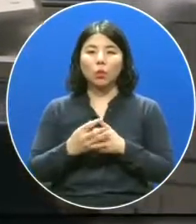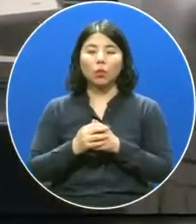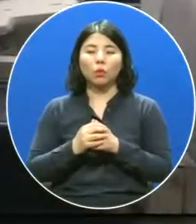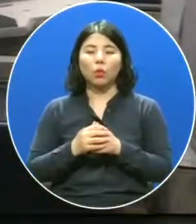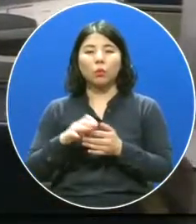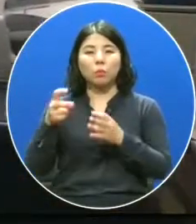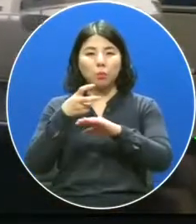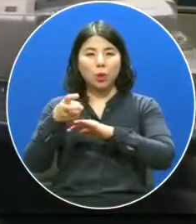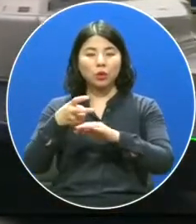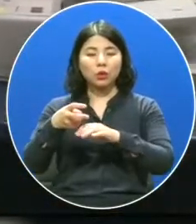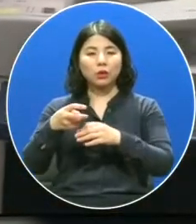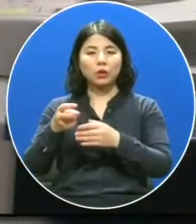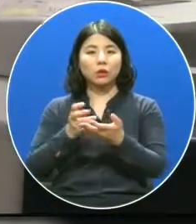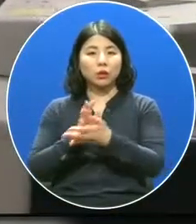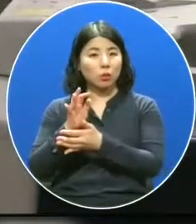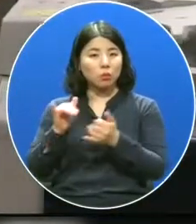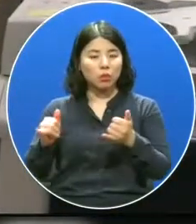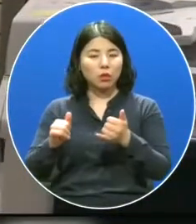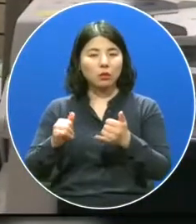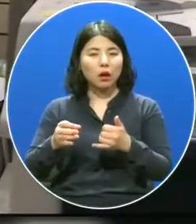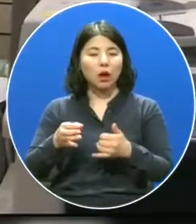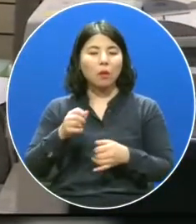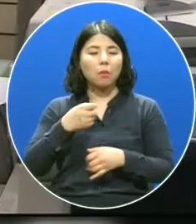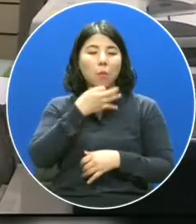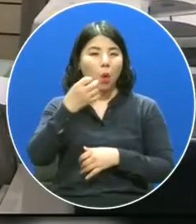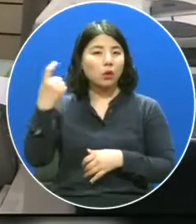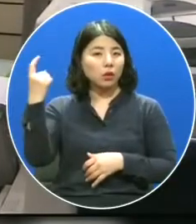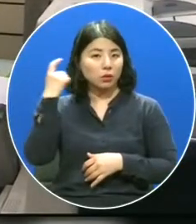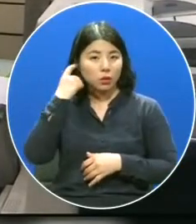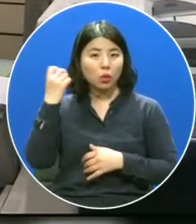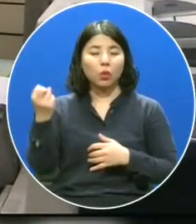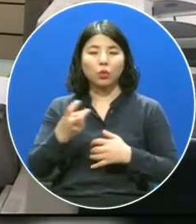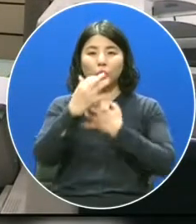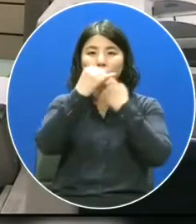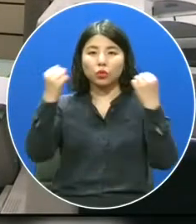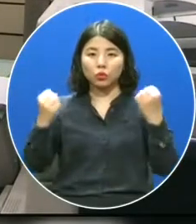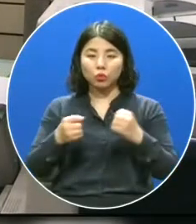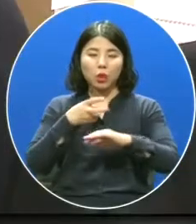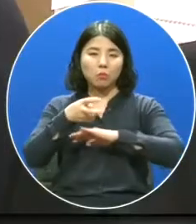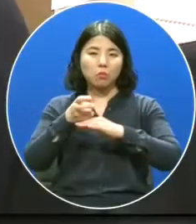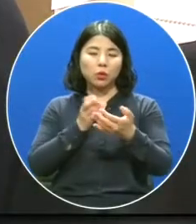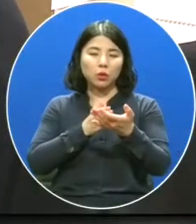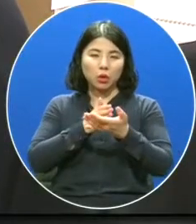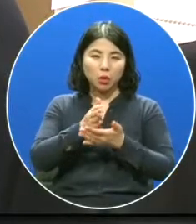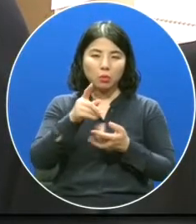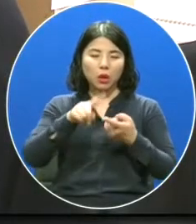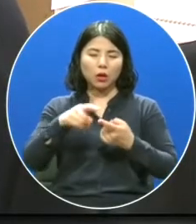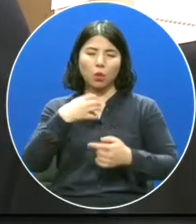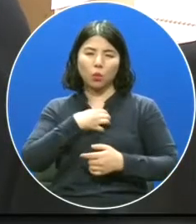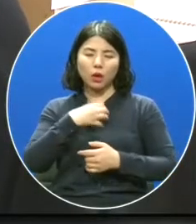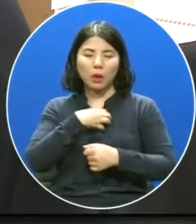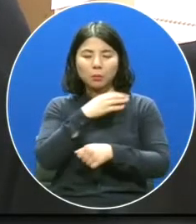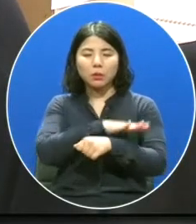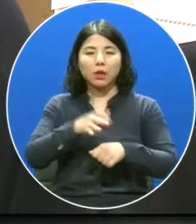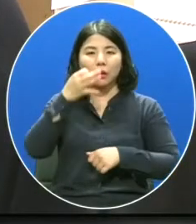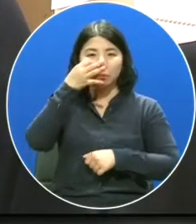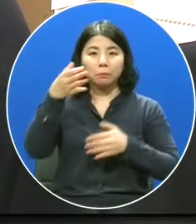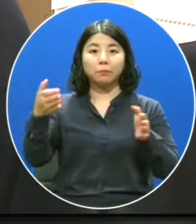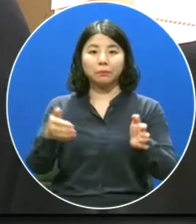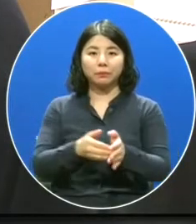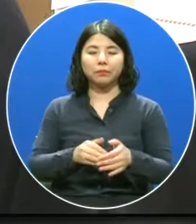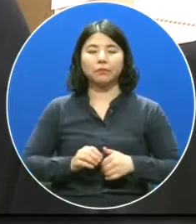비롯하여 버스업계 구성원들의 생생한 목소리를 들으면서 충청북도 버스업계 위기의 정도를 실감